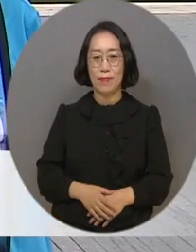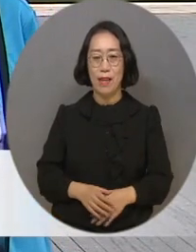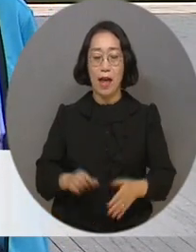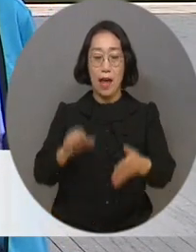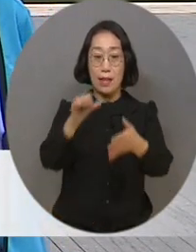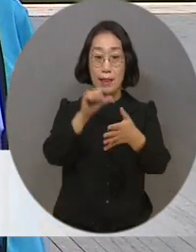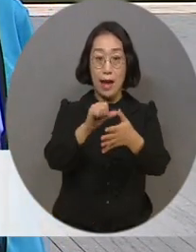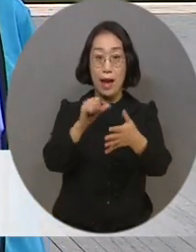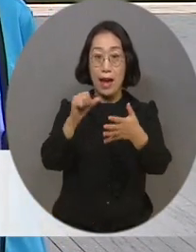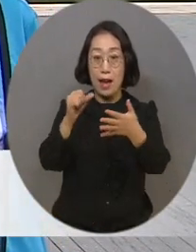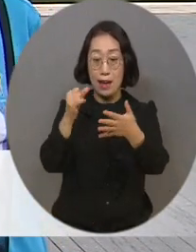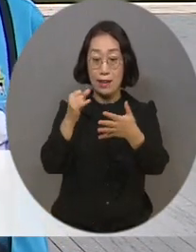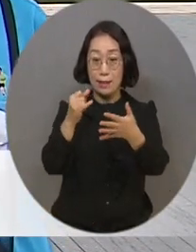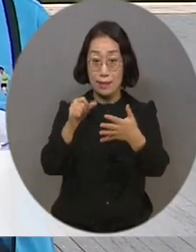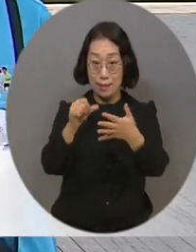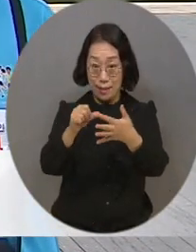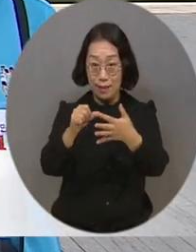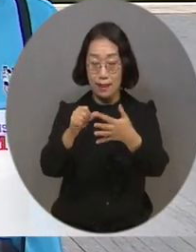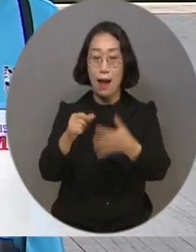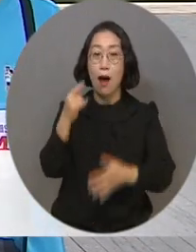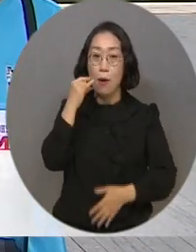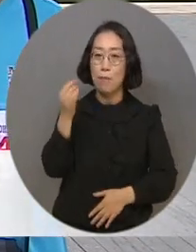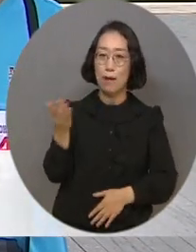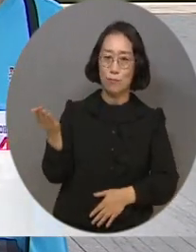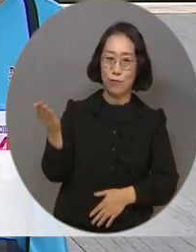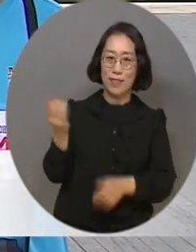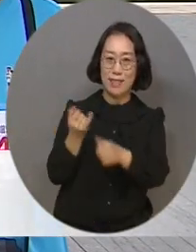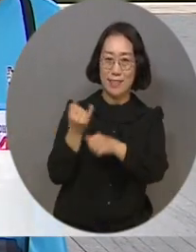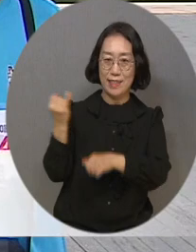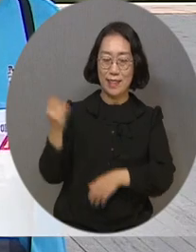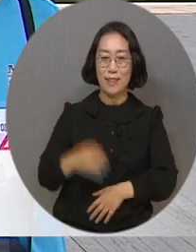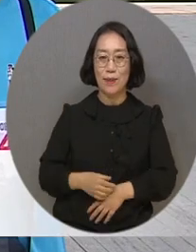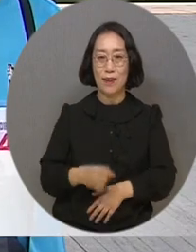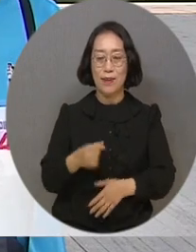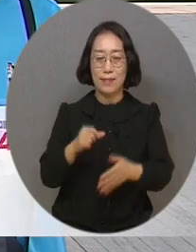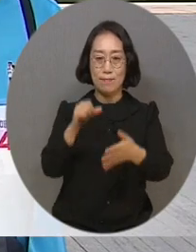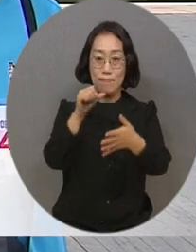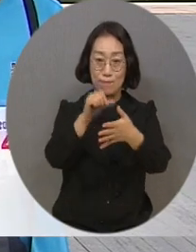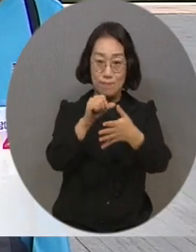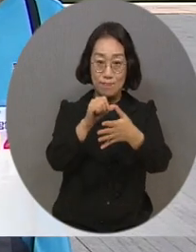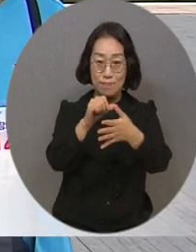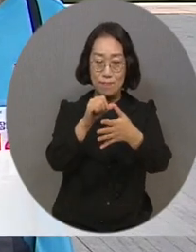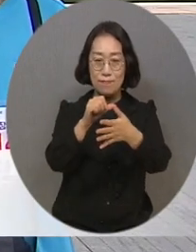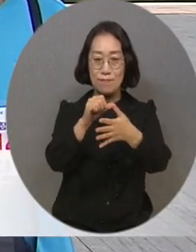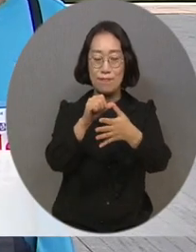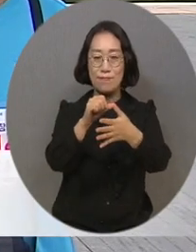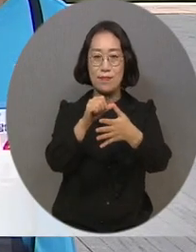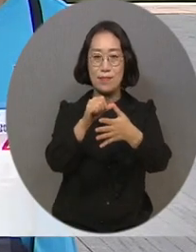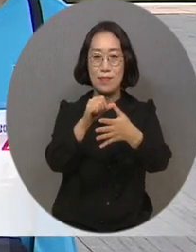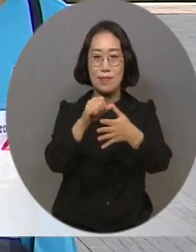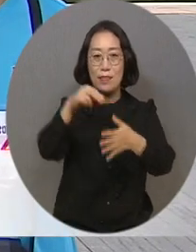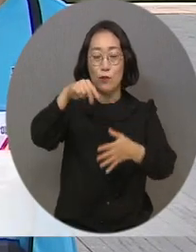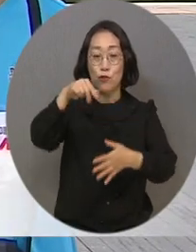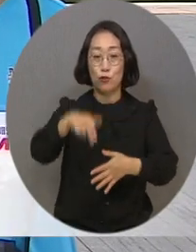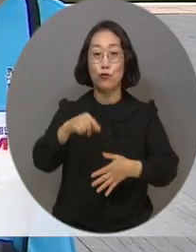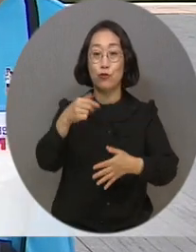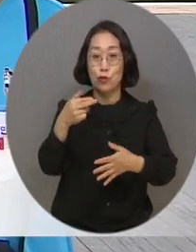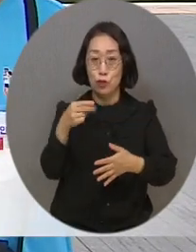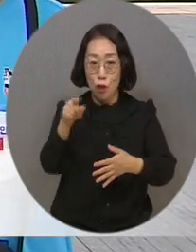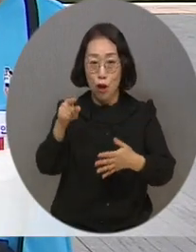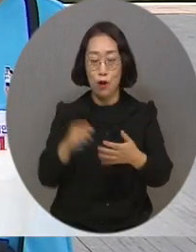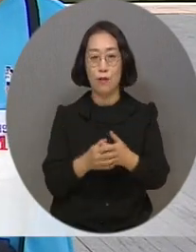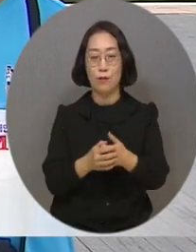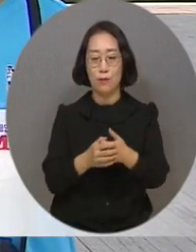준서준혁이 엄마고요. 와이프. 그리고 큰아들 신준서. 그리고 우리